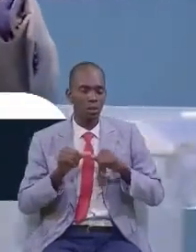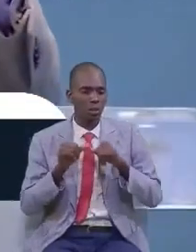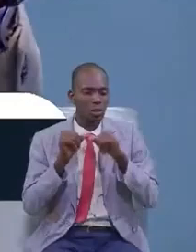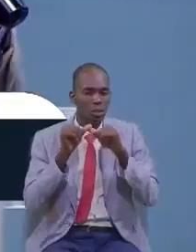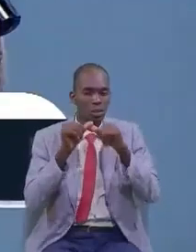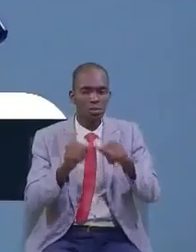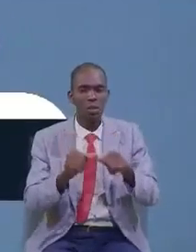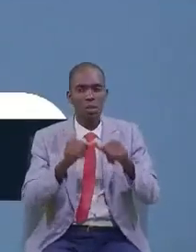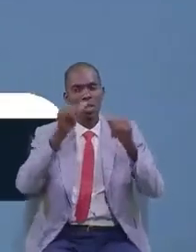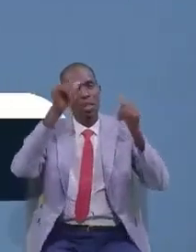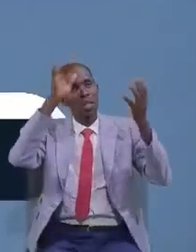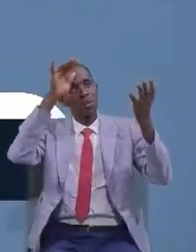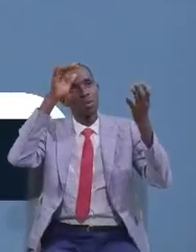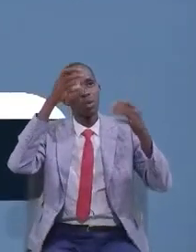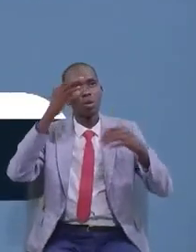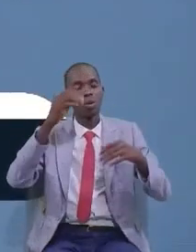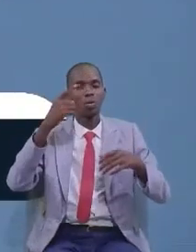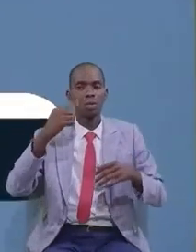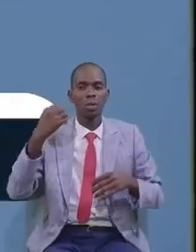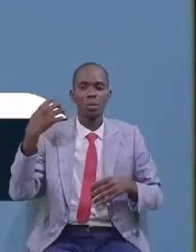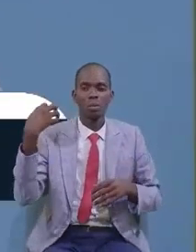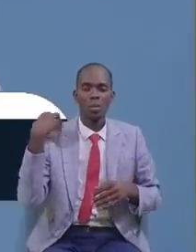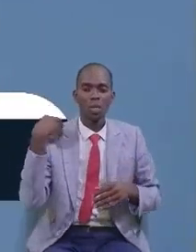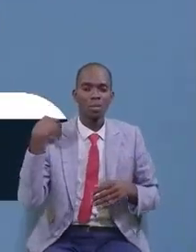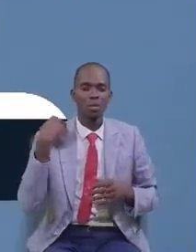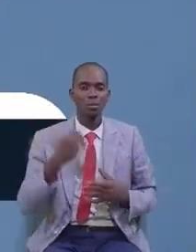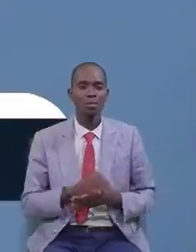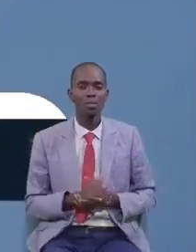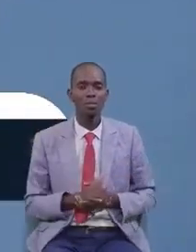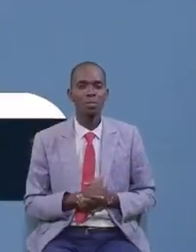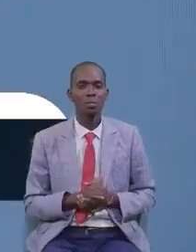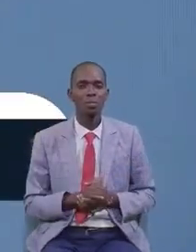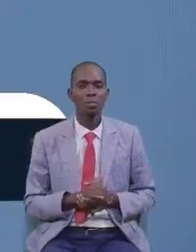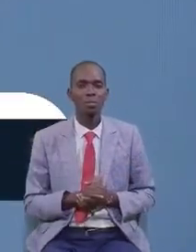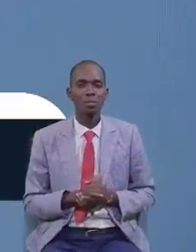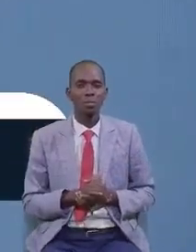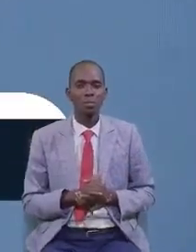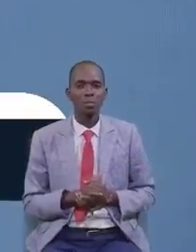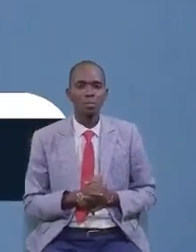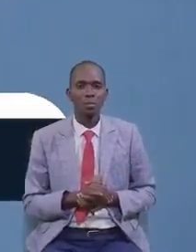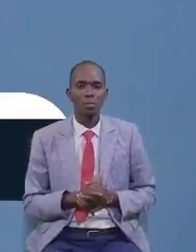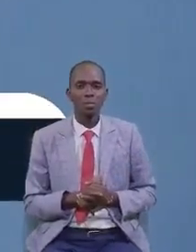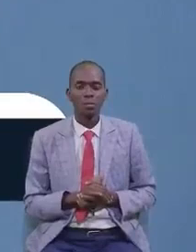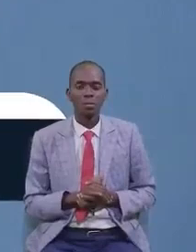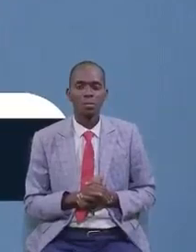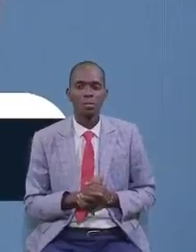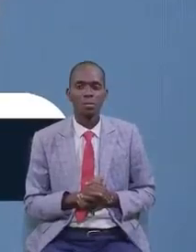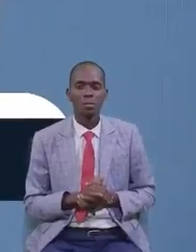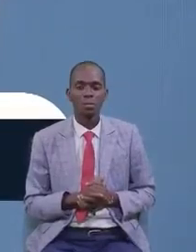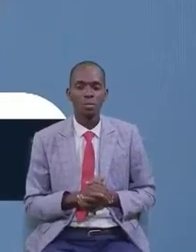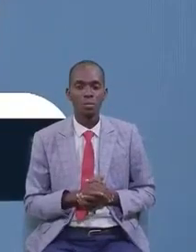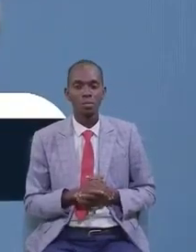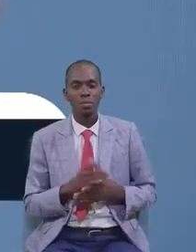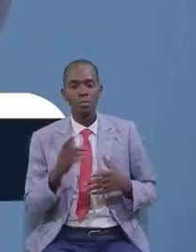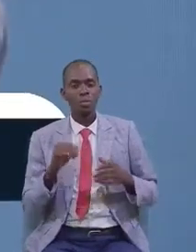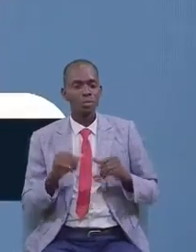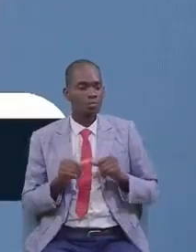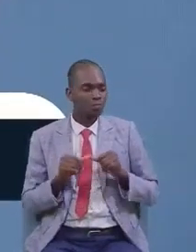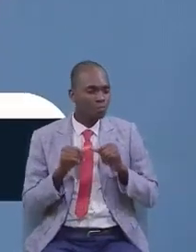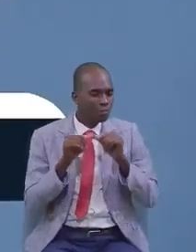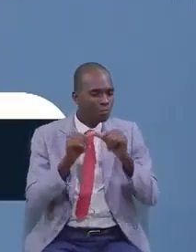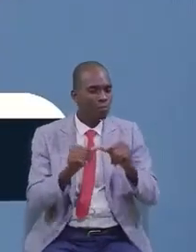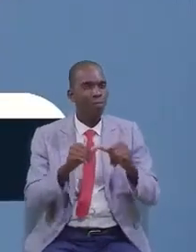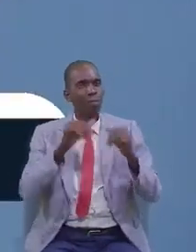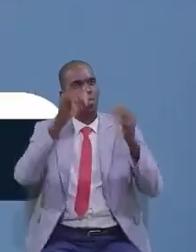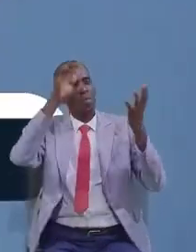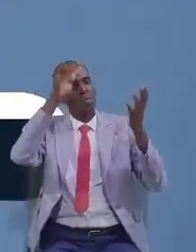of the master. మన యజమాని ఎదురు చూస్తూ ఉన్న స్థిరత్వాన్ని గురించి మాట్లాడుకోబోతున్నాం. Expectation